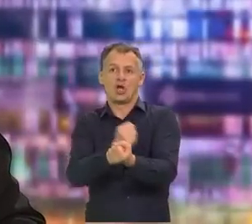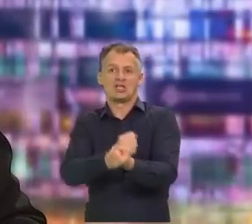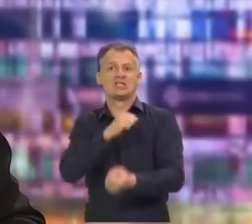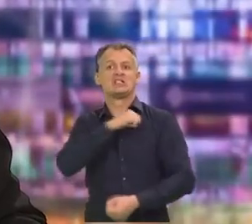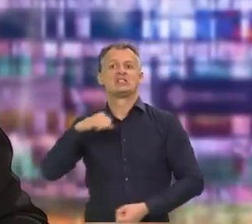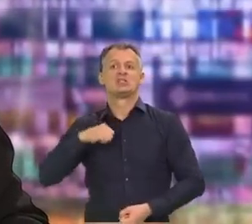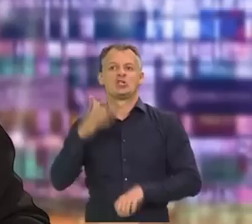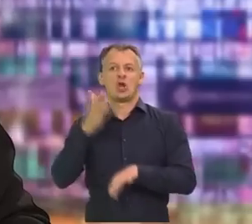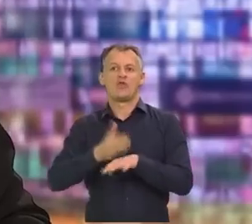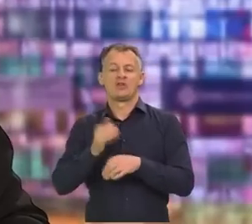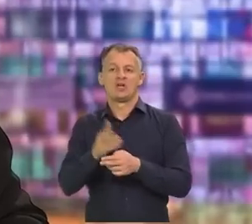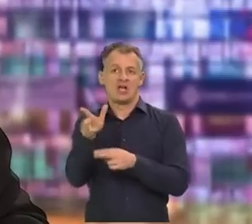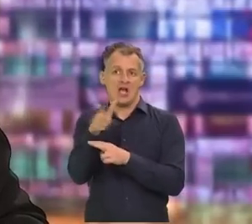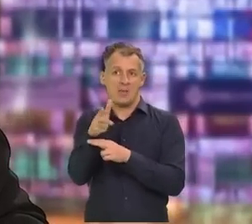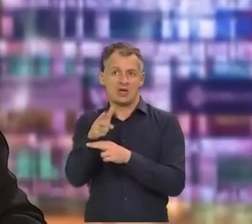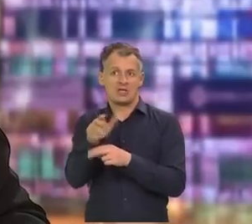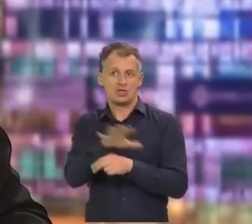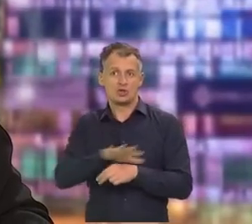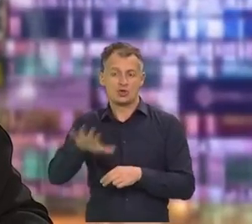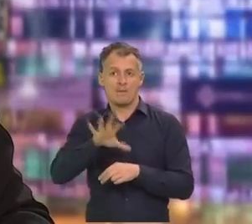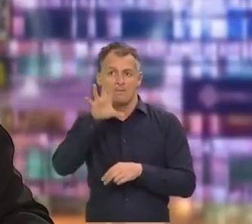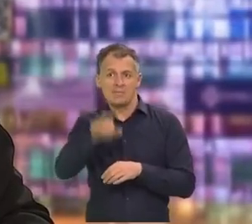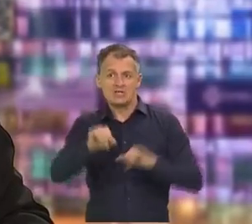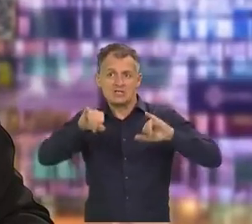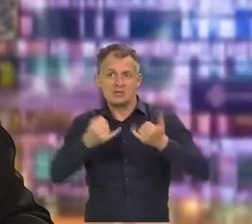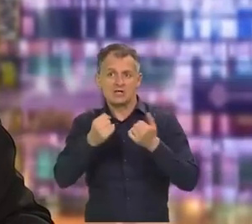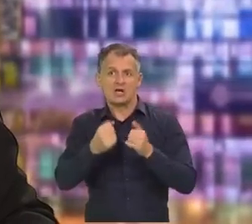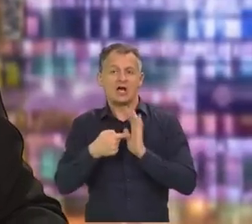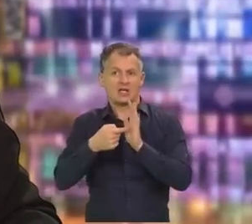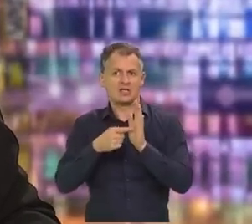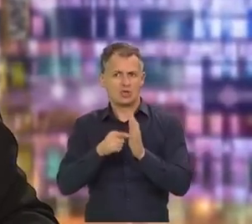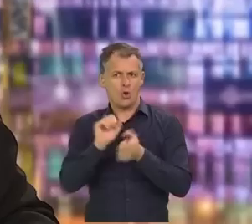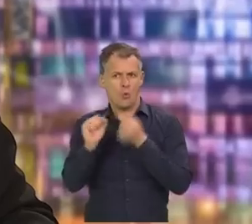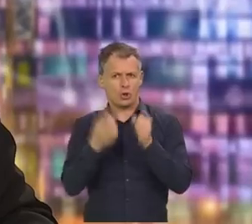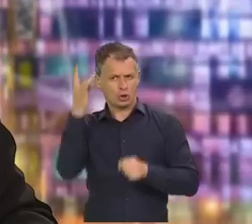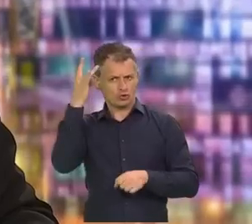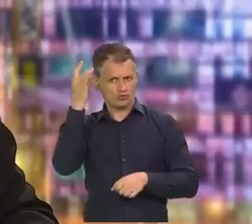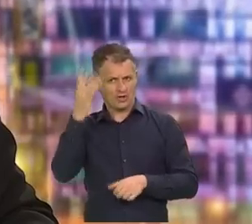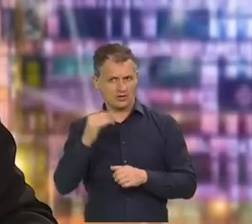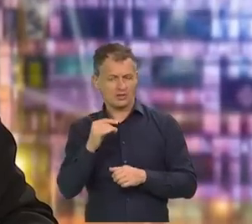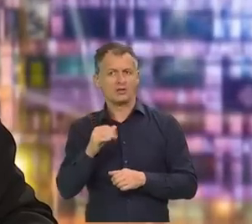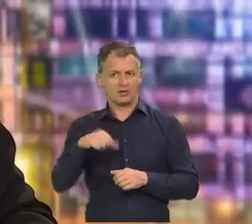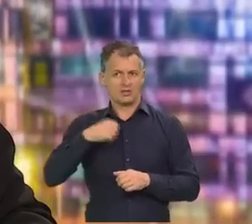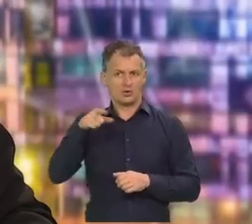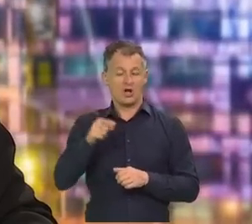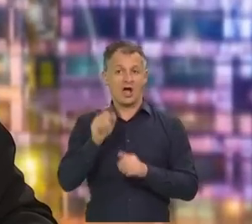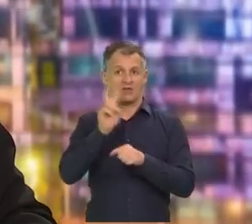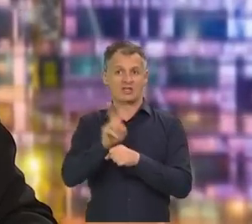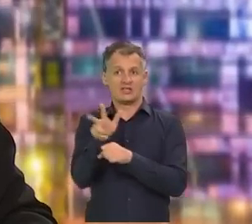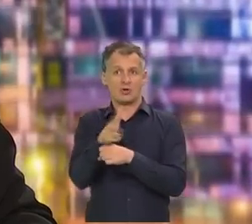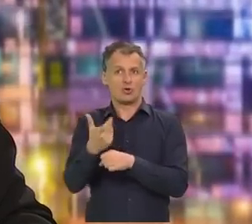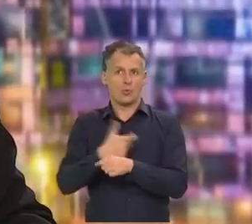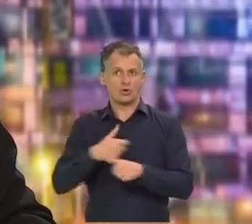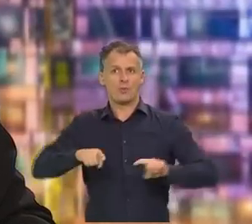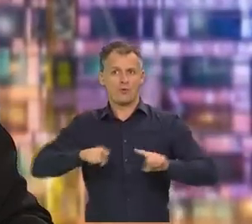singur. De altfel, camerele de supraveghere din zona au surprins scenele și arată că se comportă ciudat. Avertizez că imagine și informațiile vă